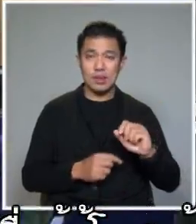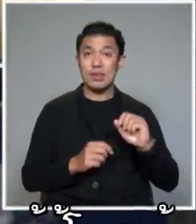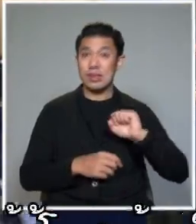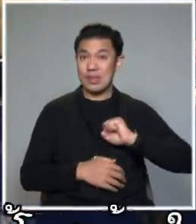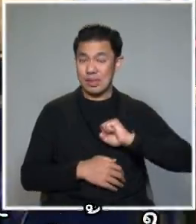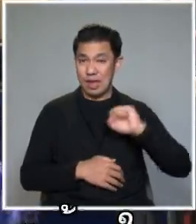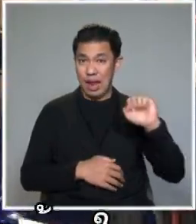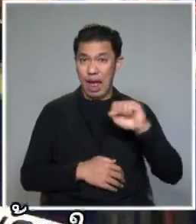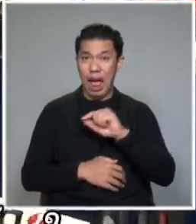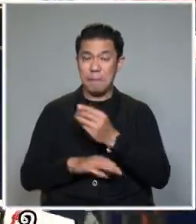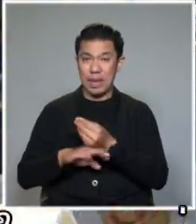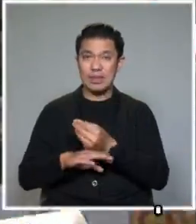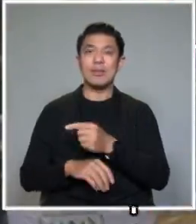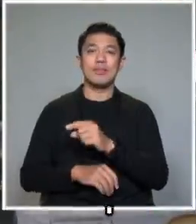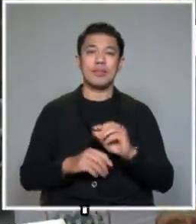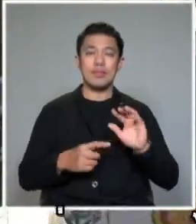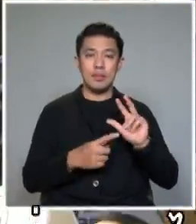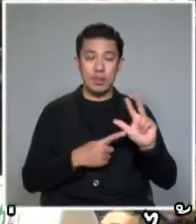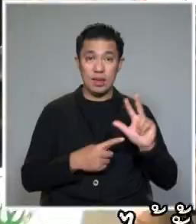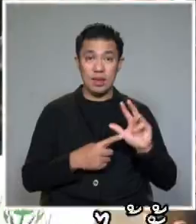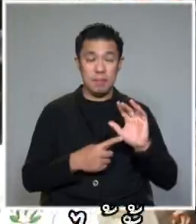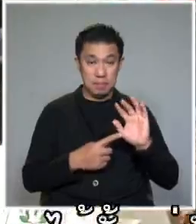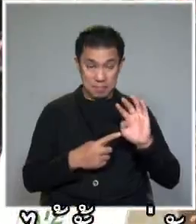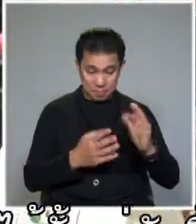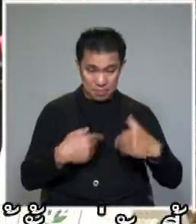งเยาวราชมุกดาหารและเดชยุทธการ